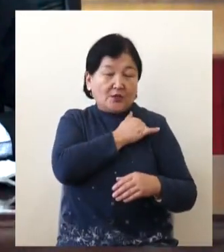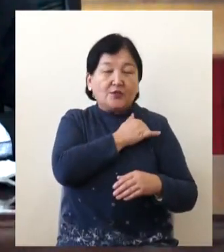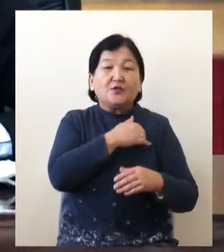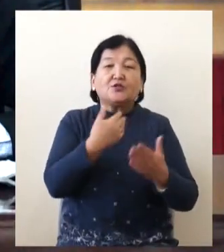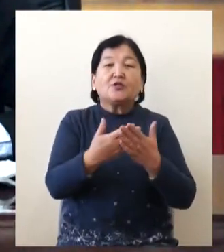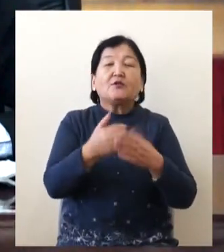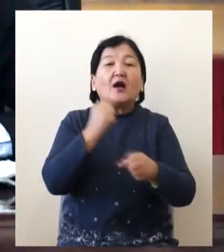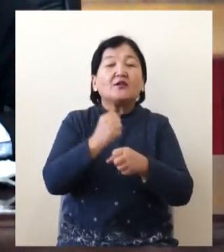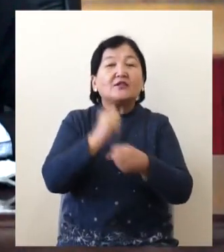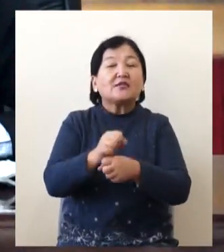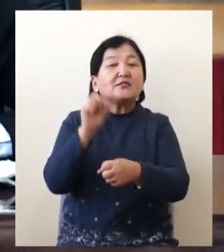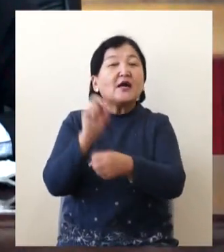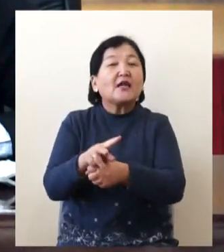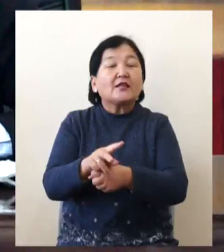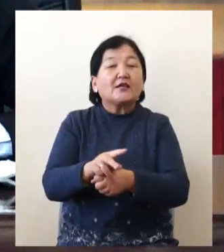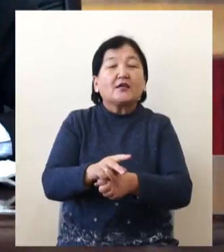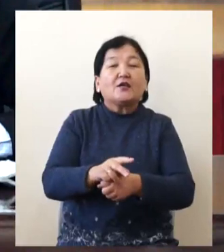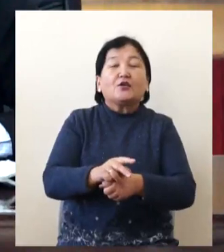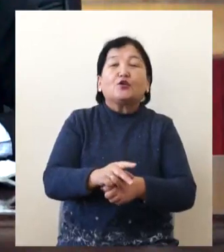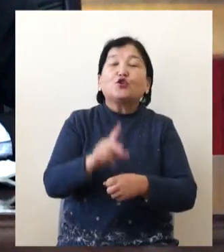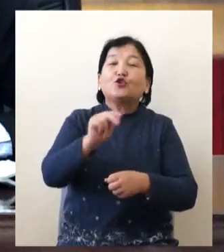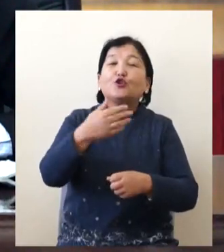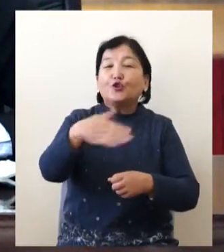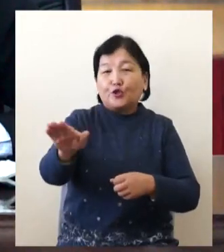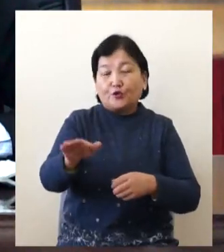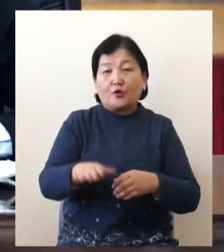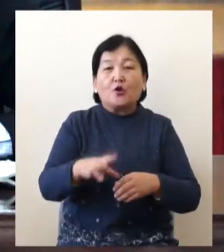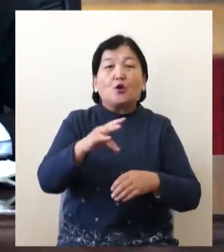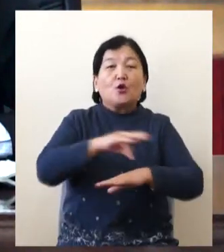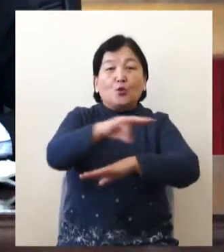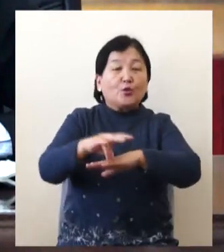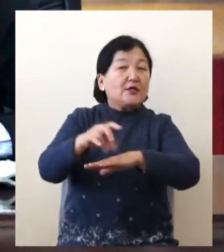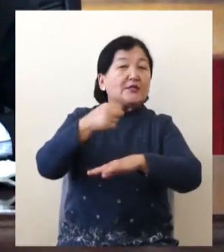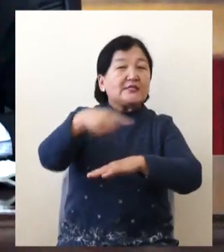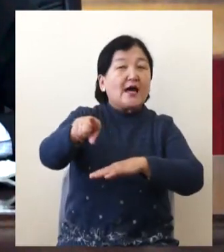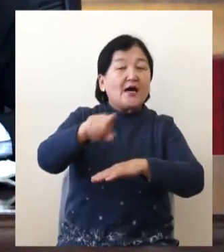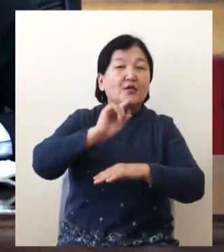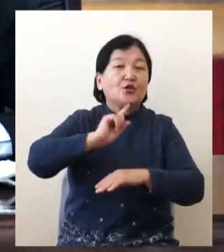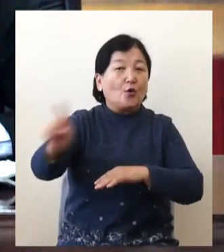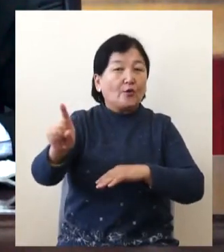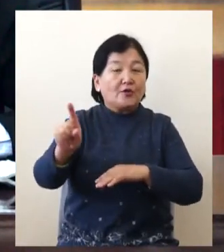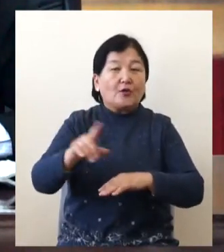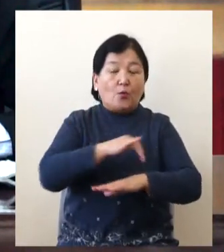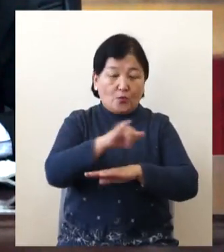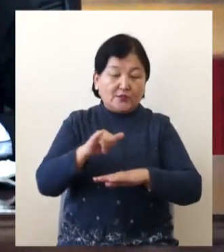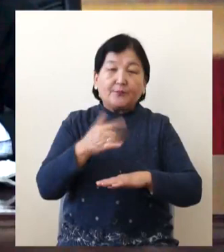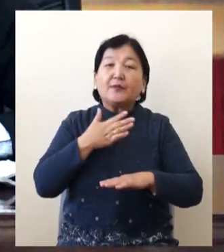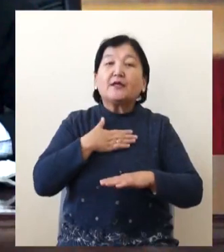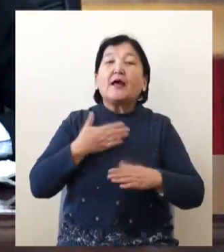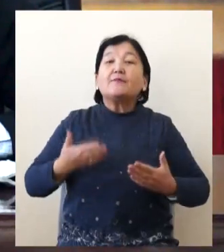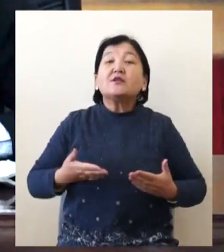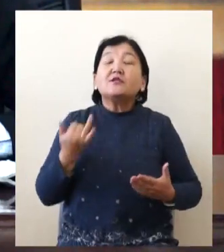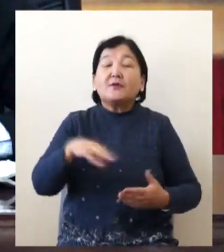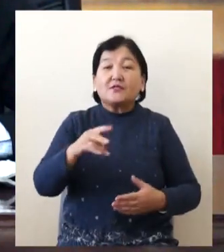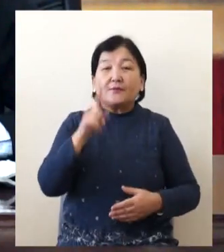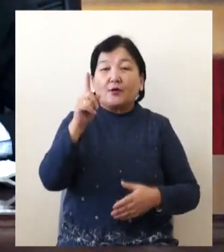халдаг, чөлөөлдөг, нутаг заадаг, устгадаг ийм улс оронд амьдарч ирсэн. Тэгээ 90 оноос